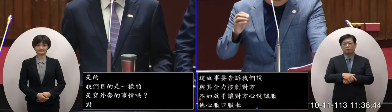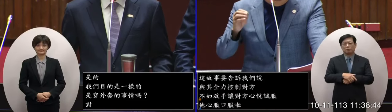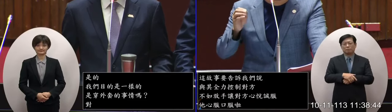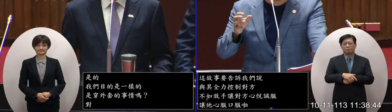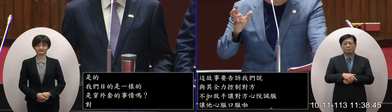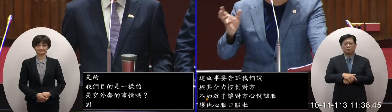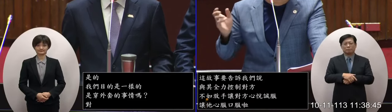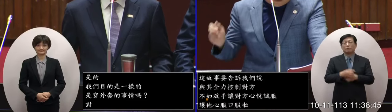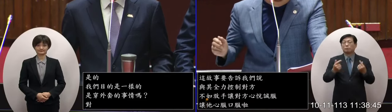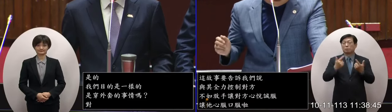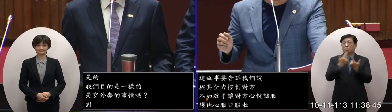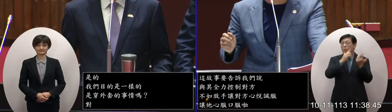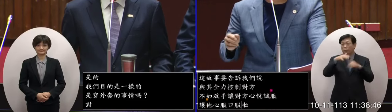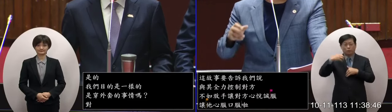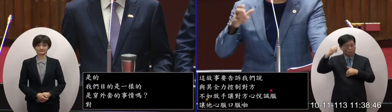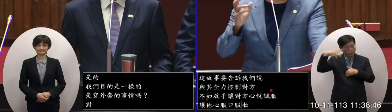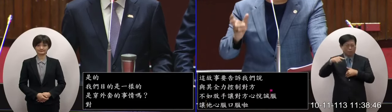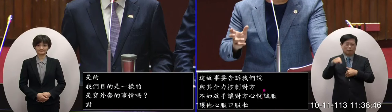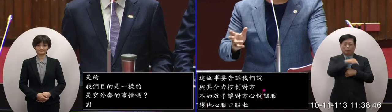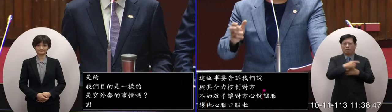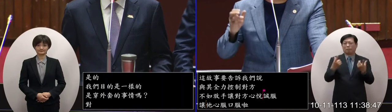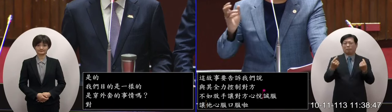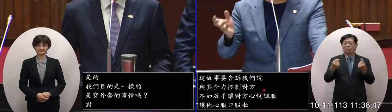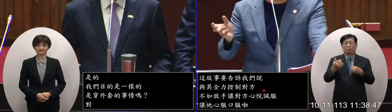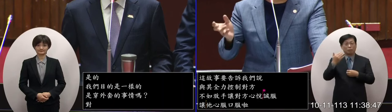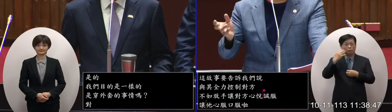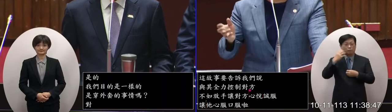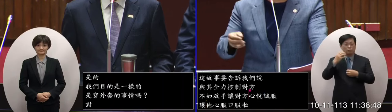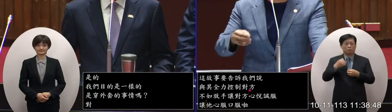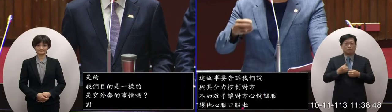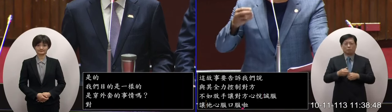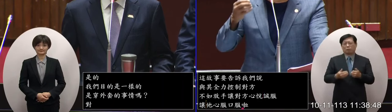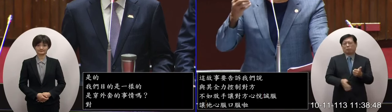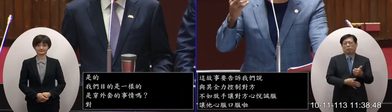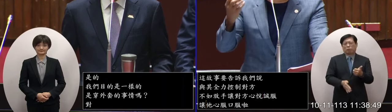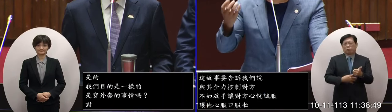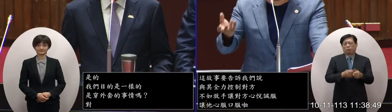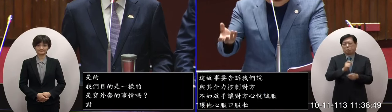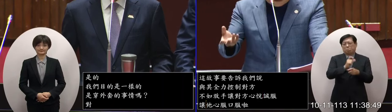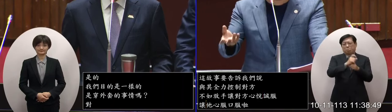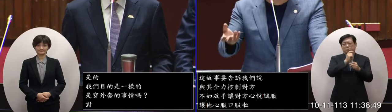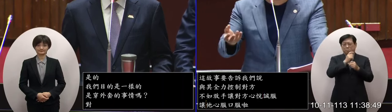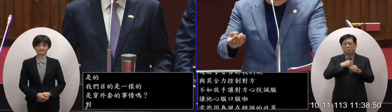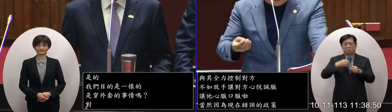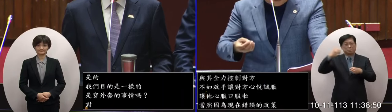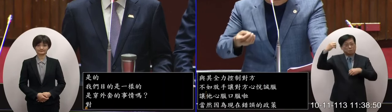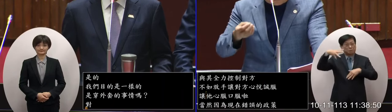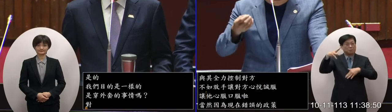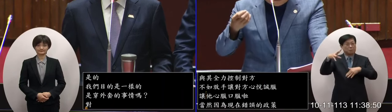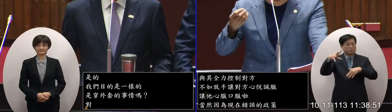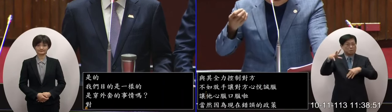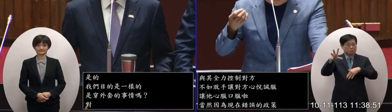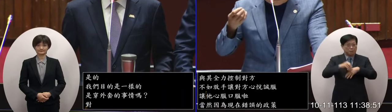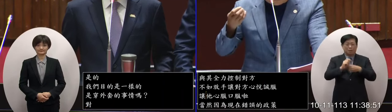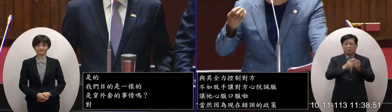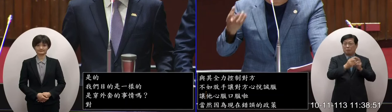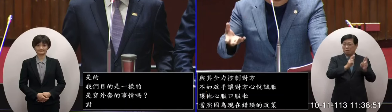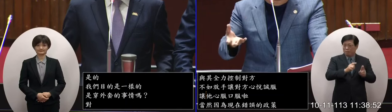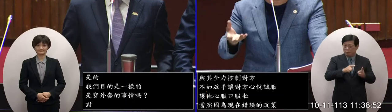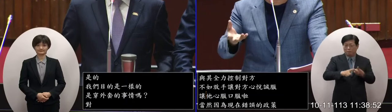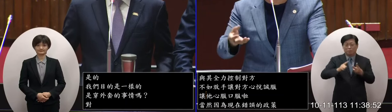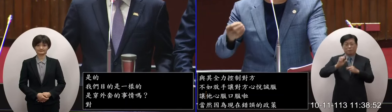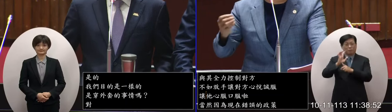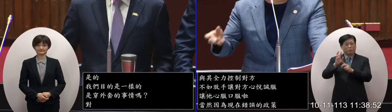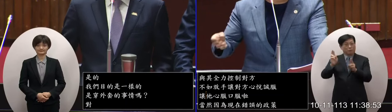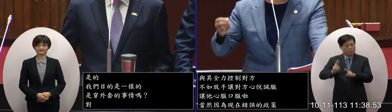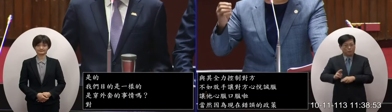那就像北风跟太阳一样，你过度的吹捧这种太阳能光电还有这个风